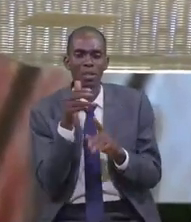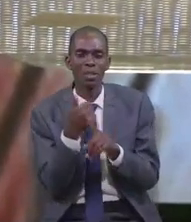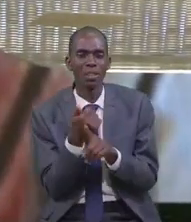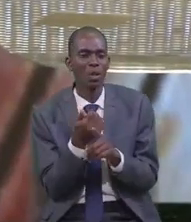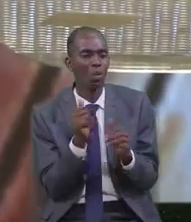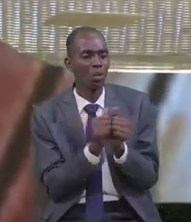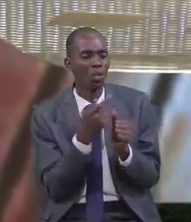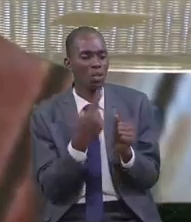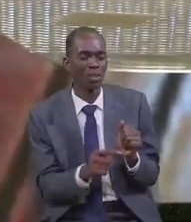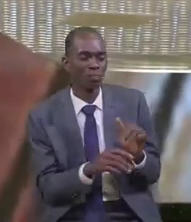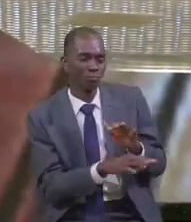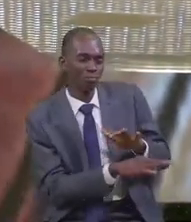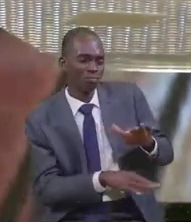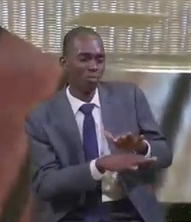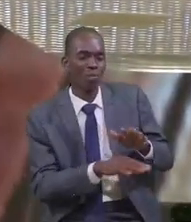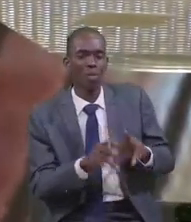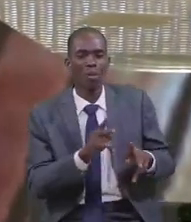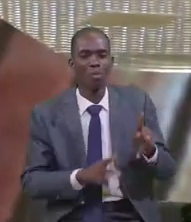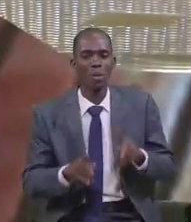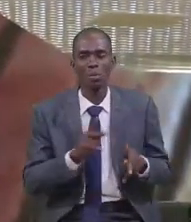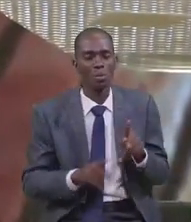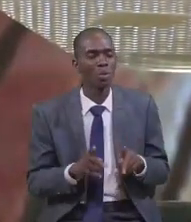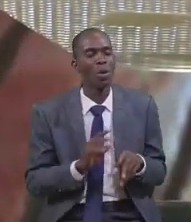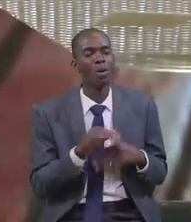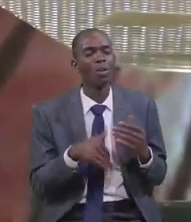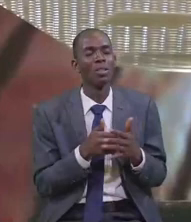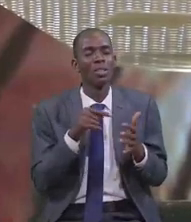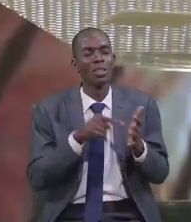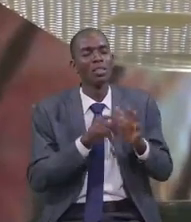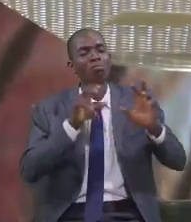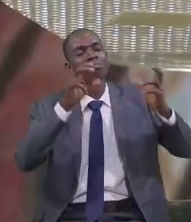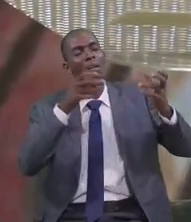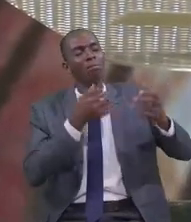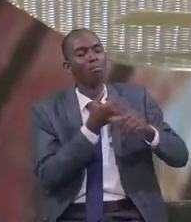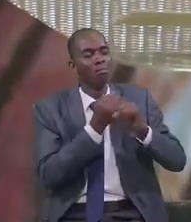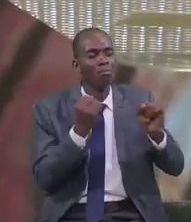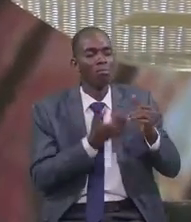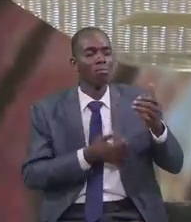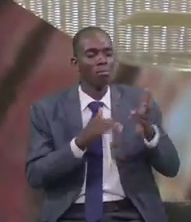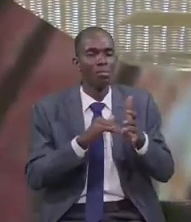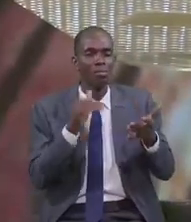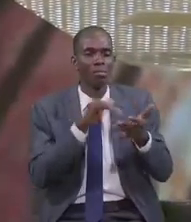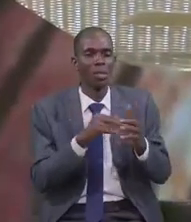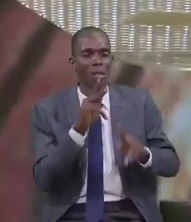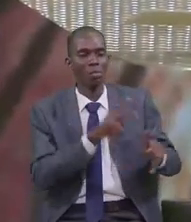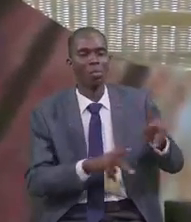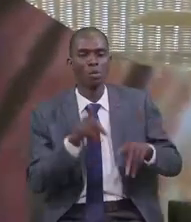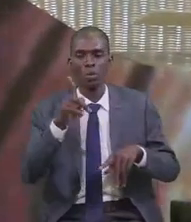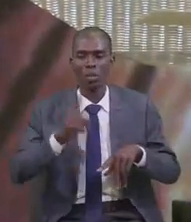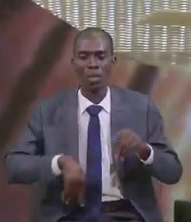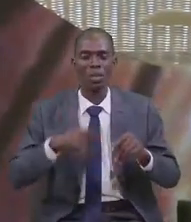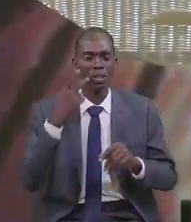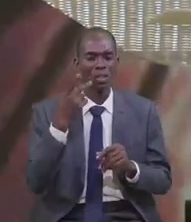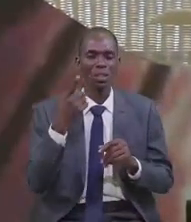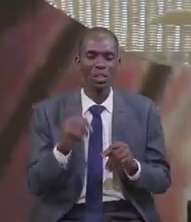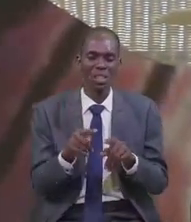flottantes, nées de nouveau dans le monde. Et tu ne peux pas voir une différence entre eux et le monde. Maintenant, tu